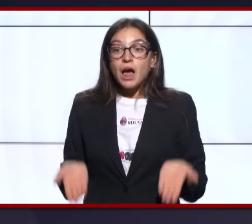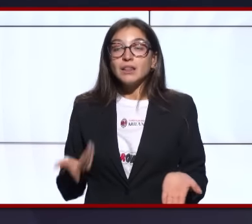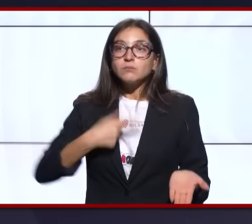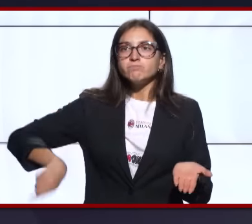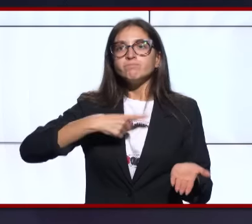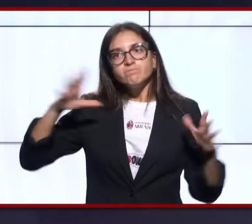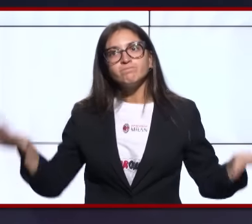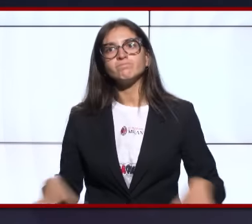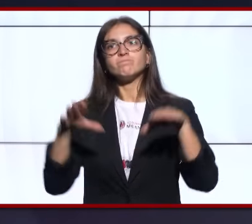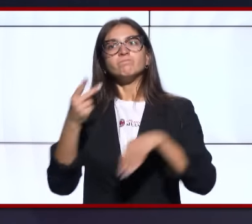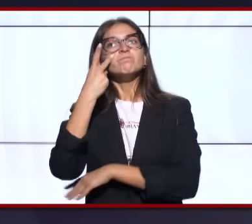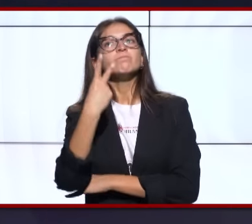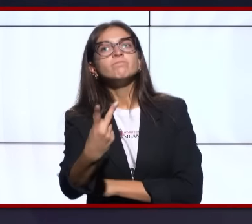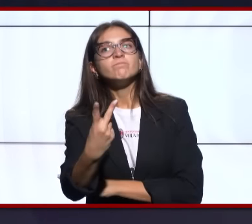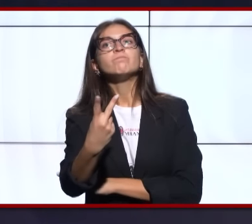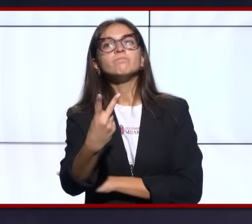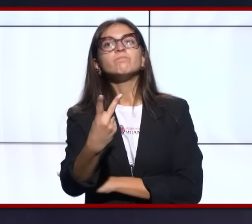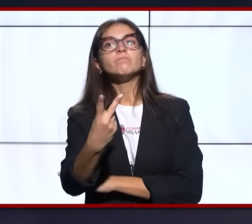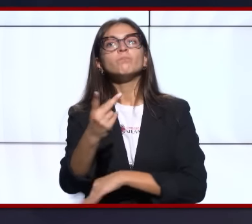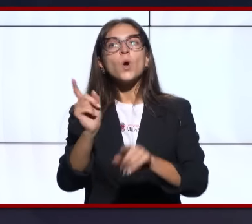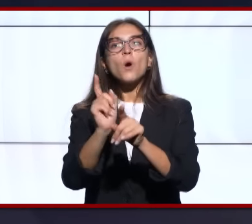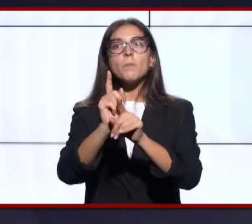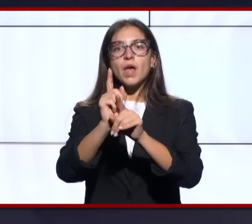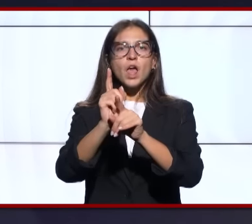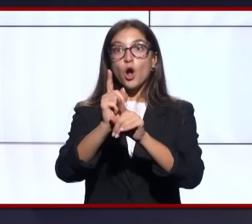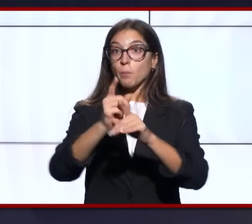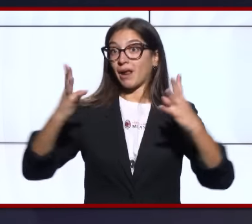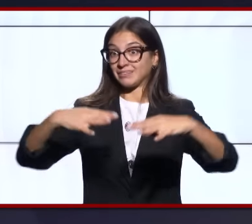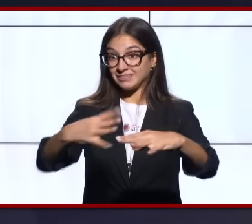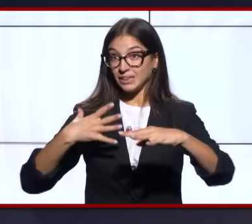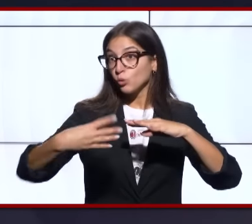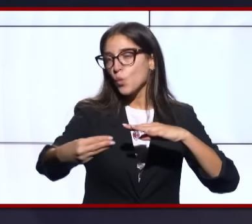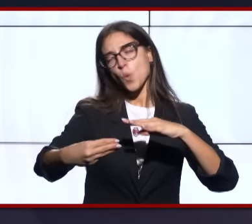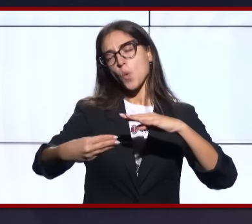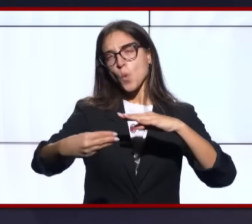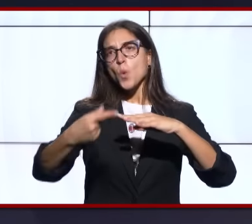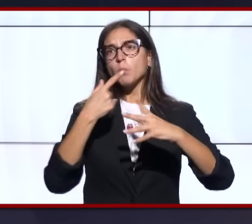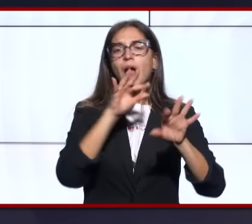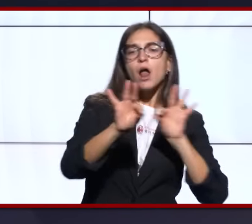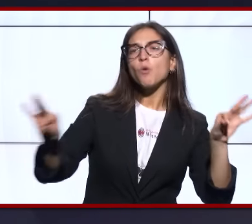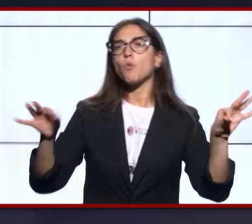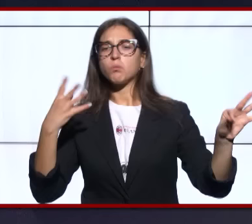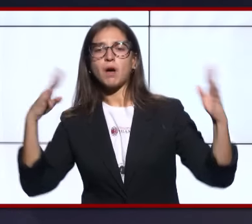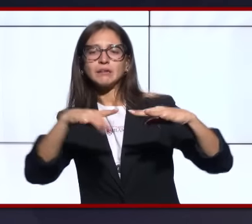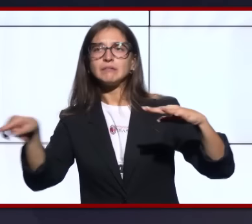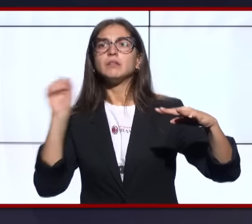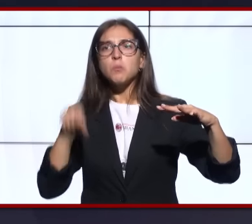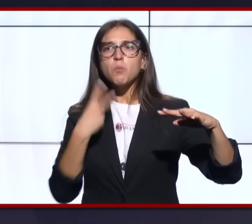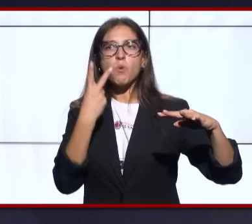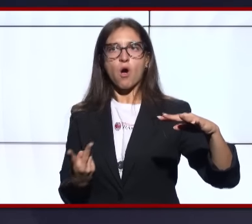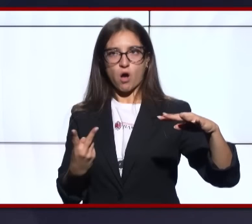a vedere anche il momenti non sempre in tutte la partita ma hanno